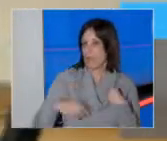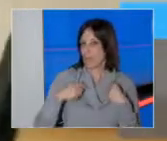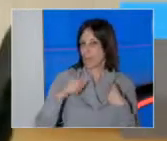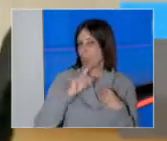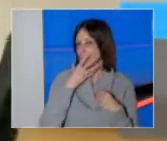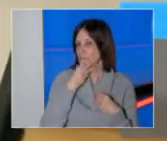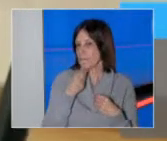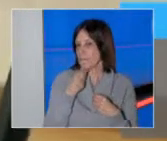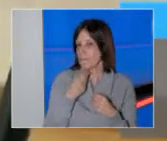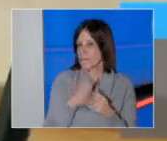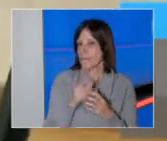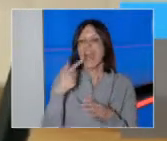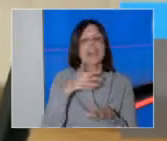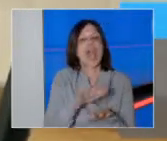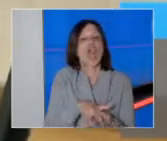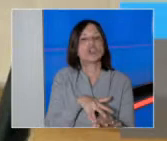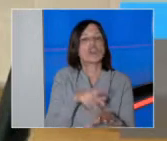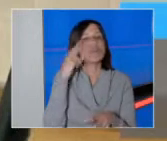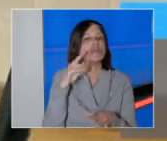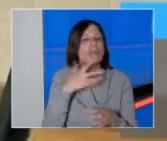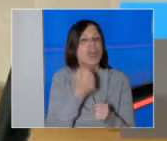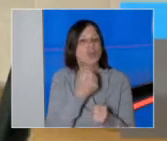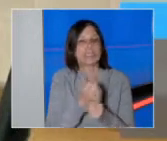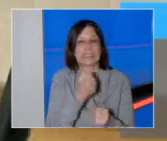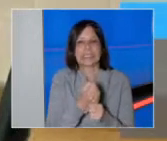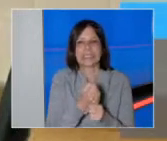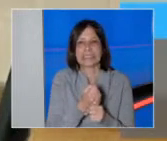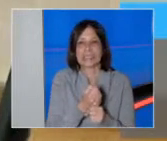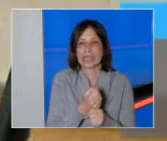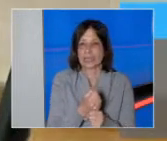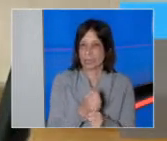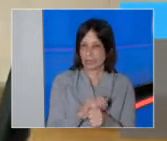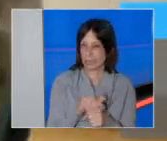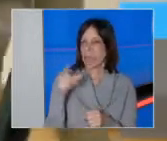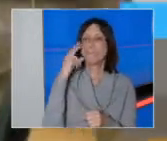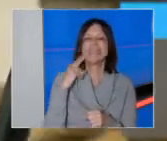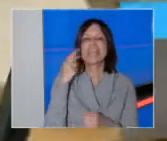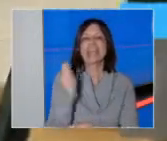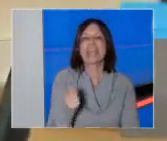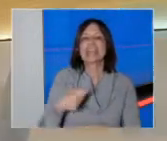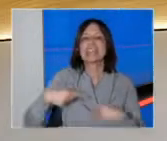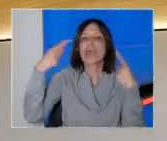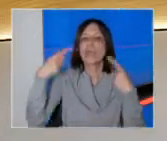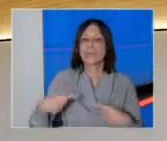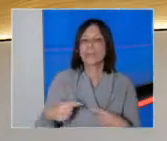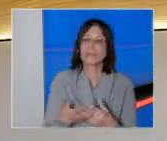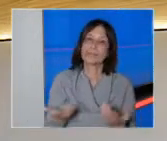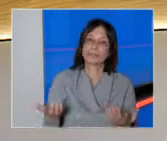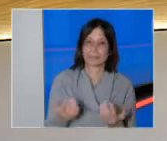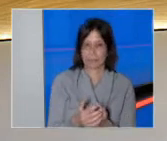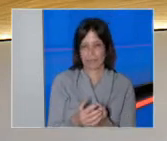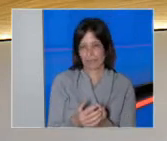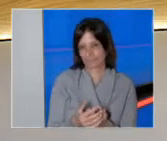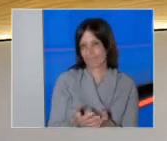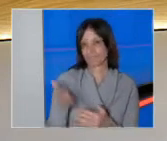אותך? תגיד שאין לך רגשות, תתבייש על מה שאתה עושה פה. אלי, לא יפה. עכשיו תסיט את הכנסת היום! אלי, זה לא יפה.